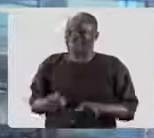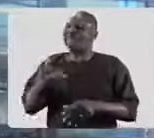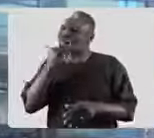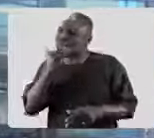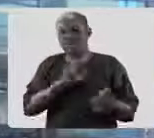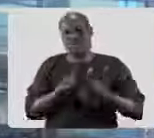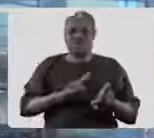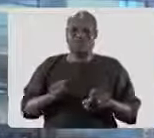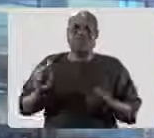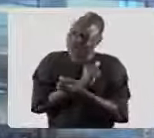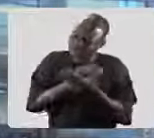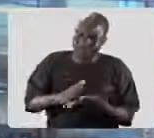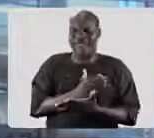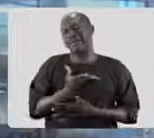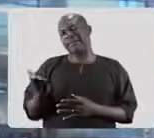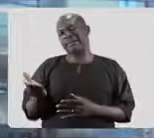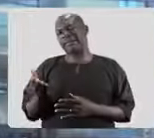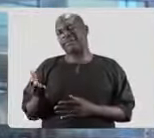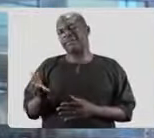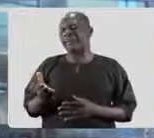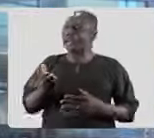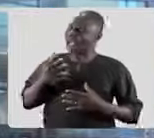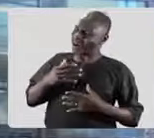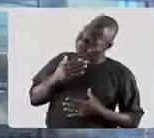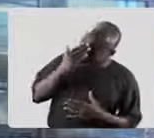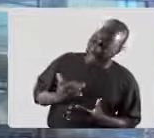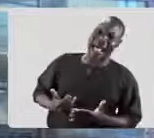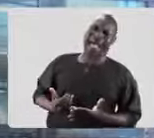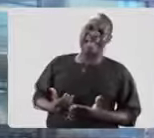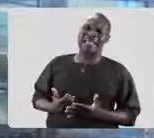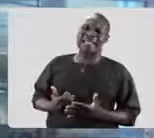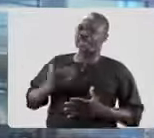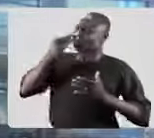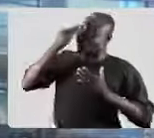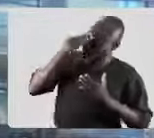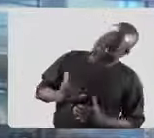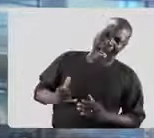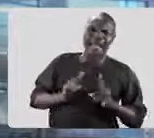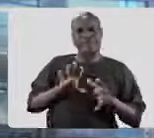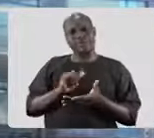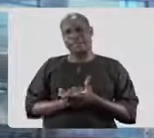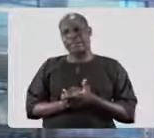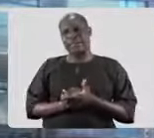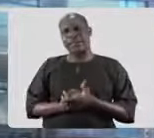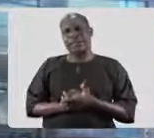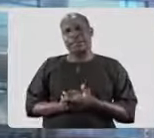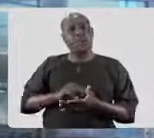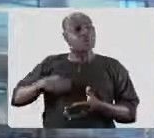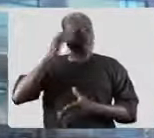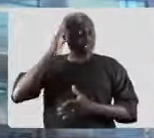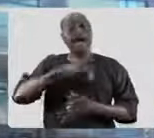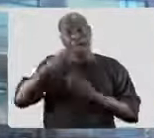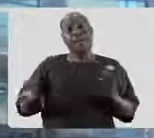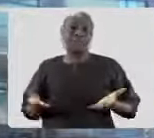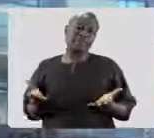our potential. Say, but to me, I say, I dear. Ah, I day any, yes, sir. Medubesia,